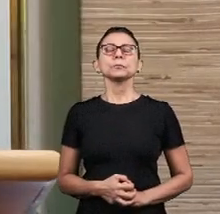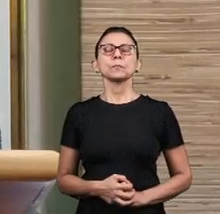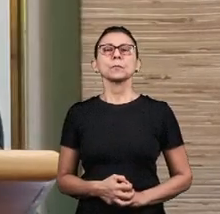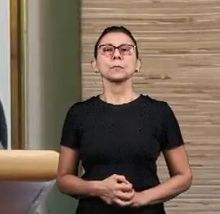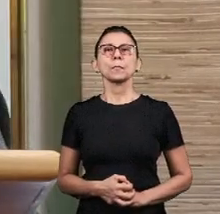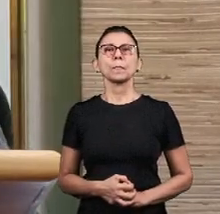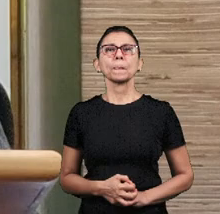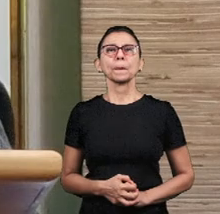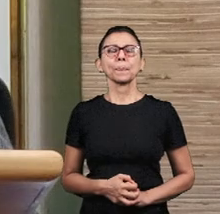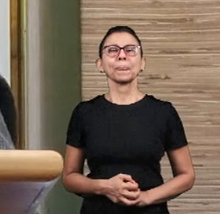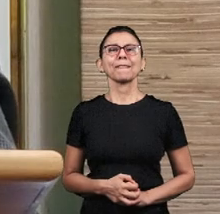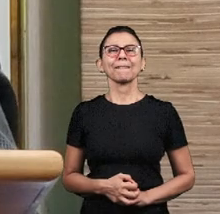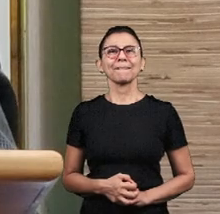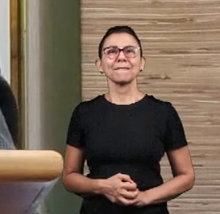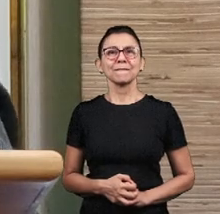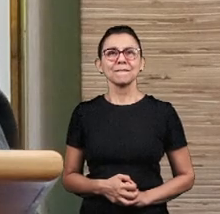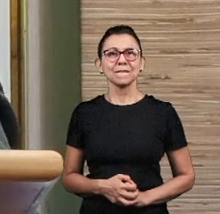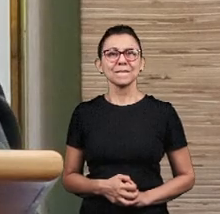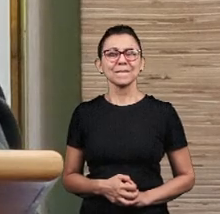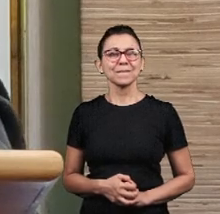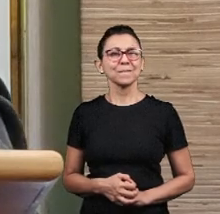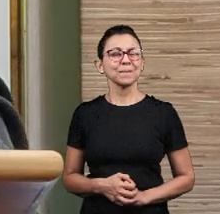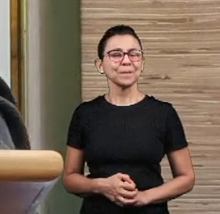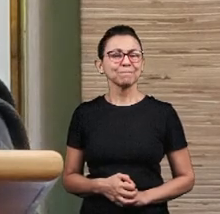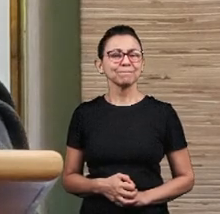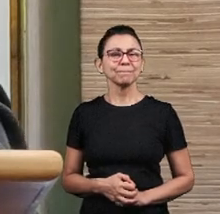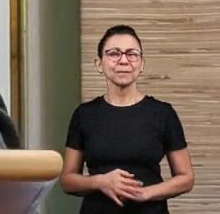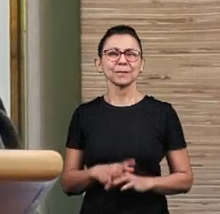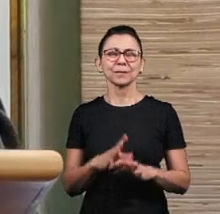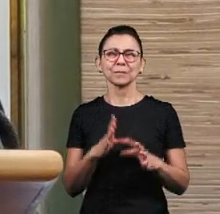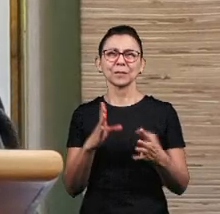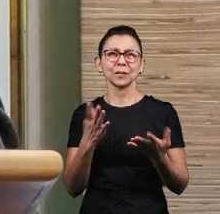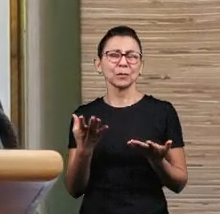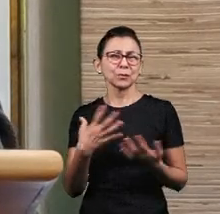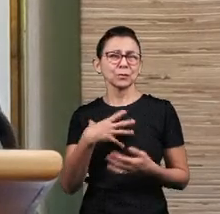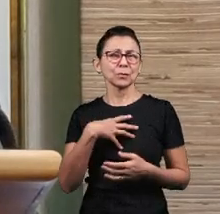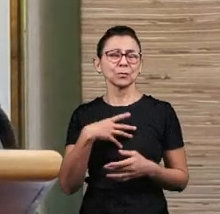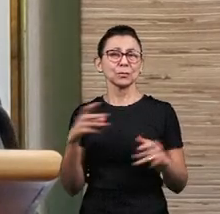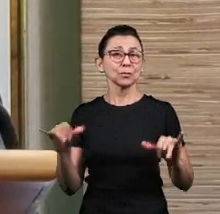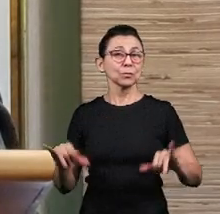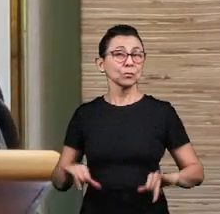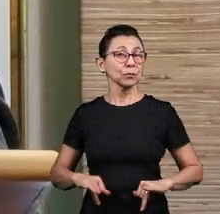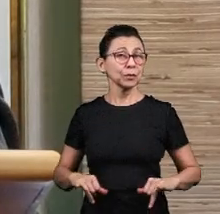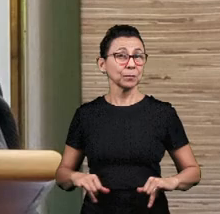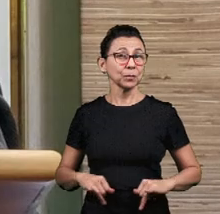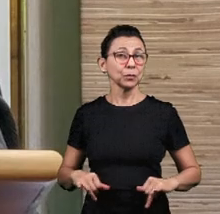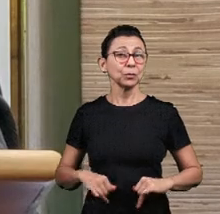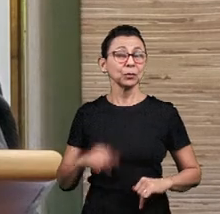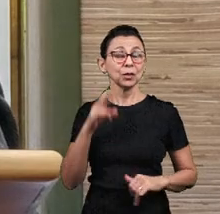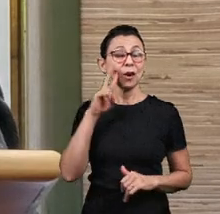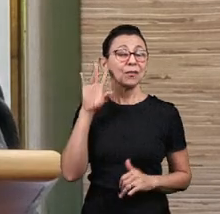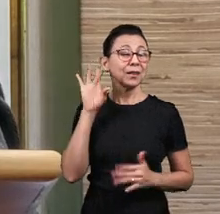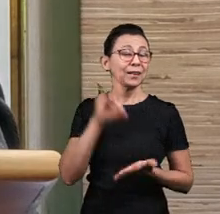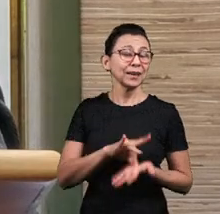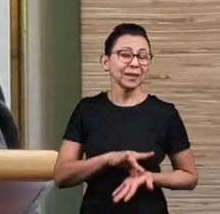ma première rencontre avec une réalité de pasteur. J'ai beaucoup souffert pour cette